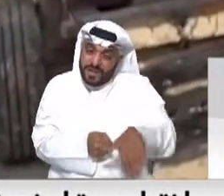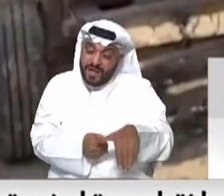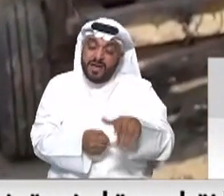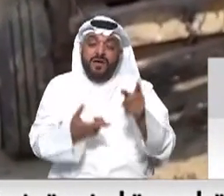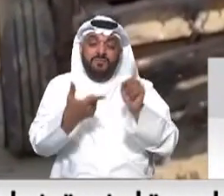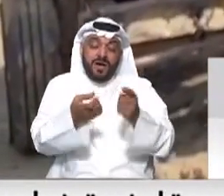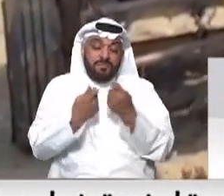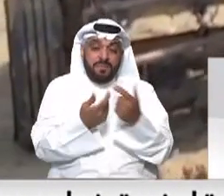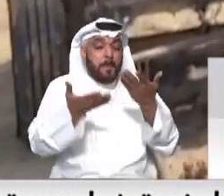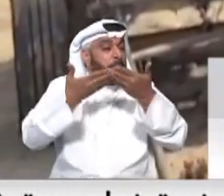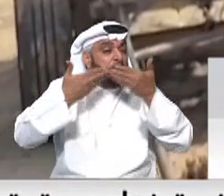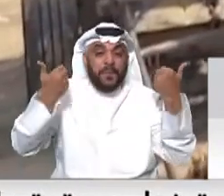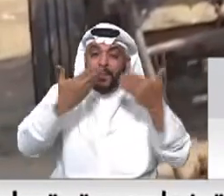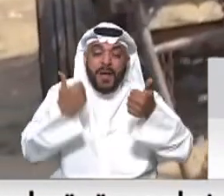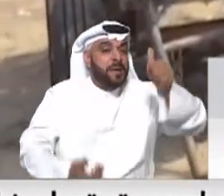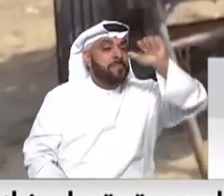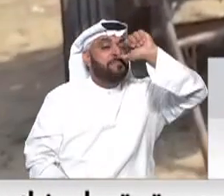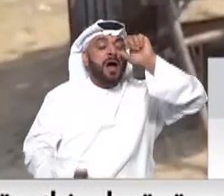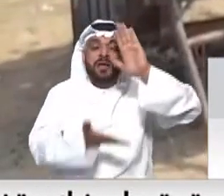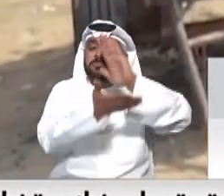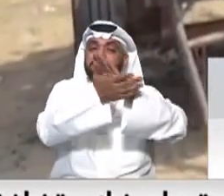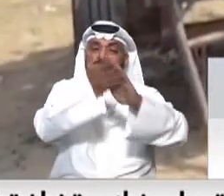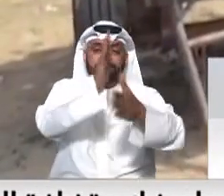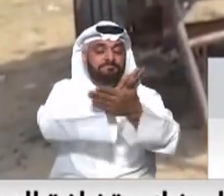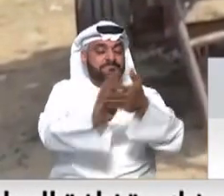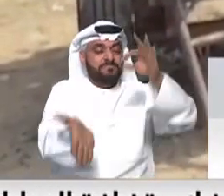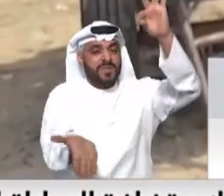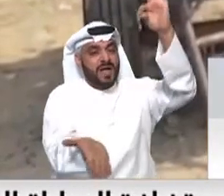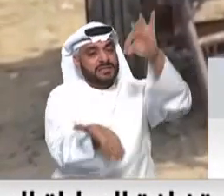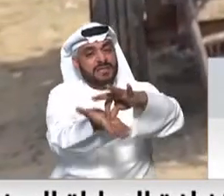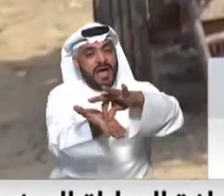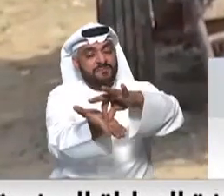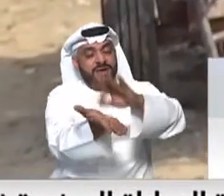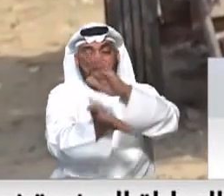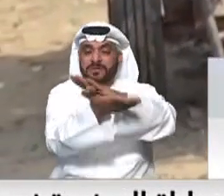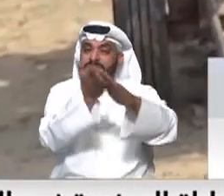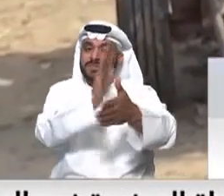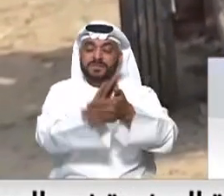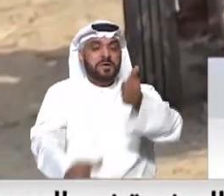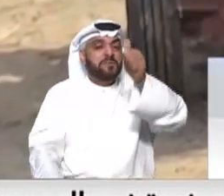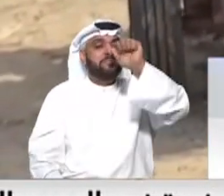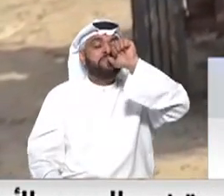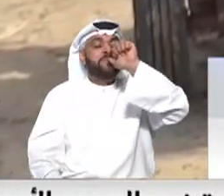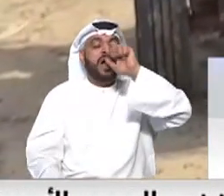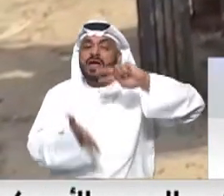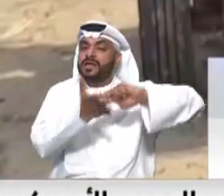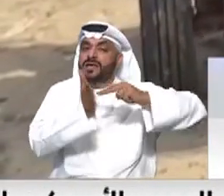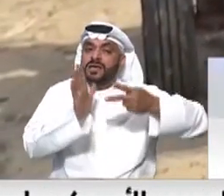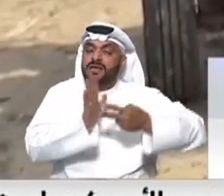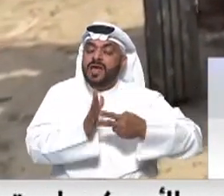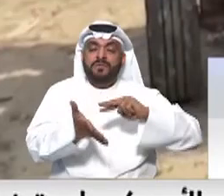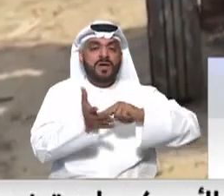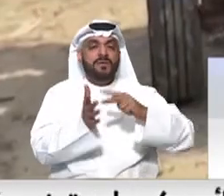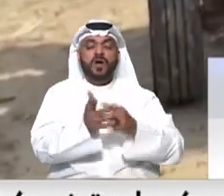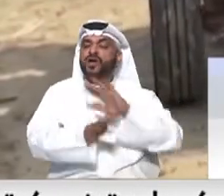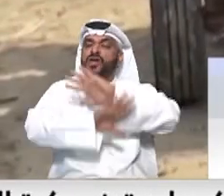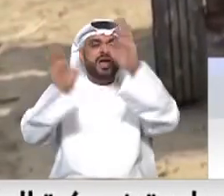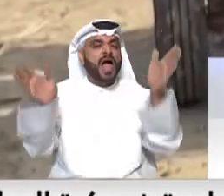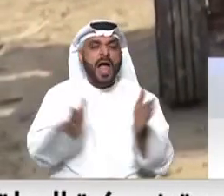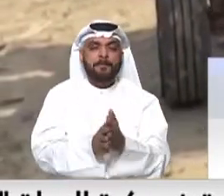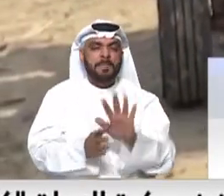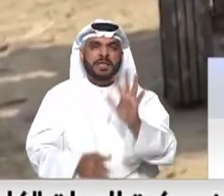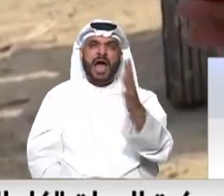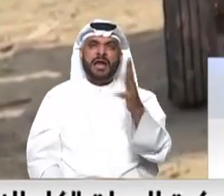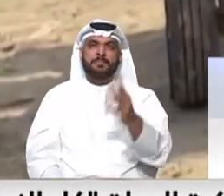فش مي يعني فش ميه نهائي لا ميه حلوه ولا ميه مالحه فالناس تضطر اهل المنطقه عددهم تقريبا زي ما